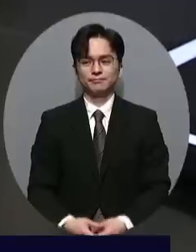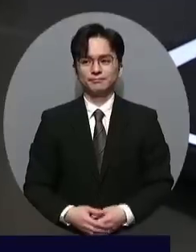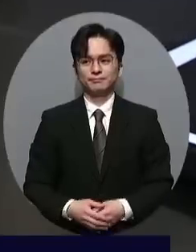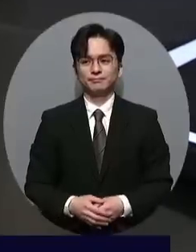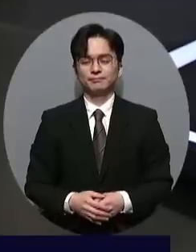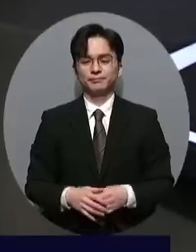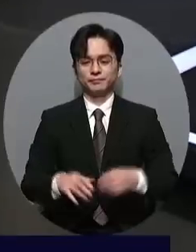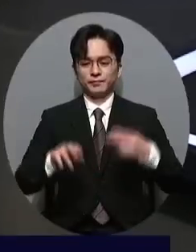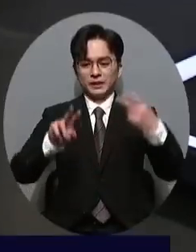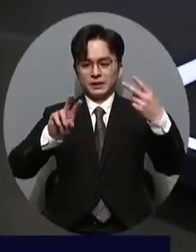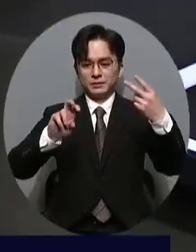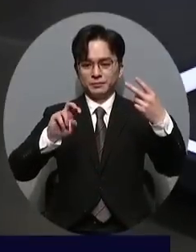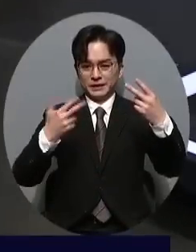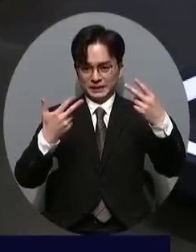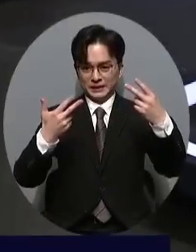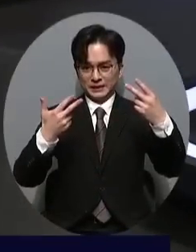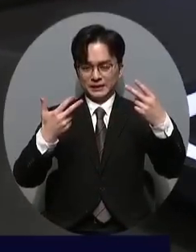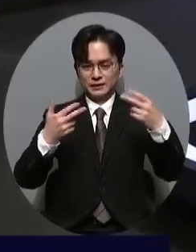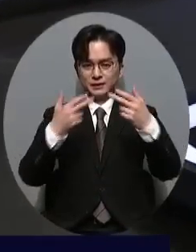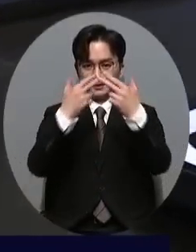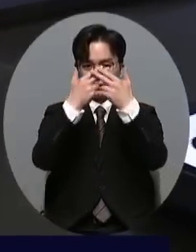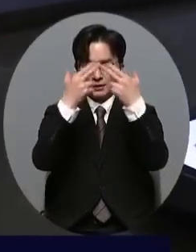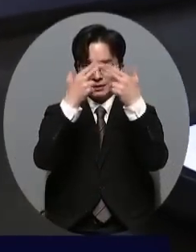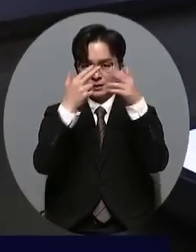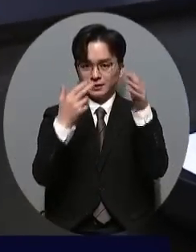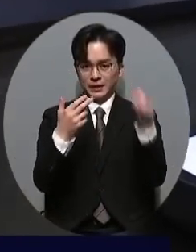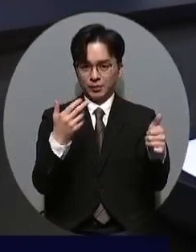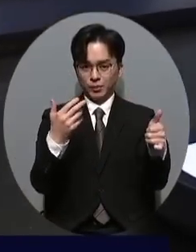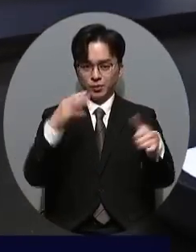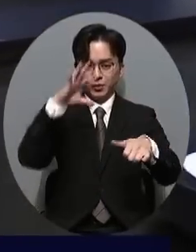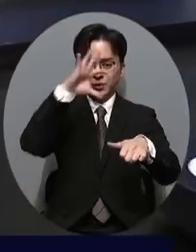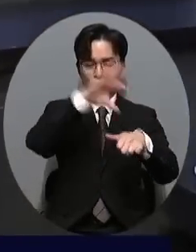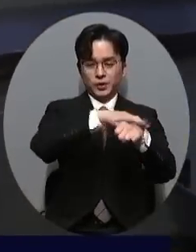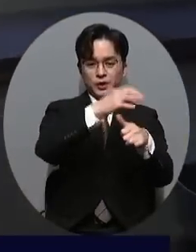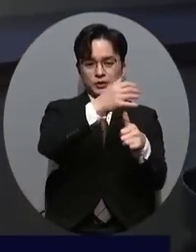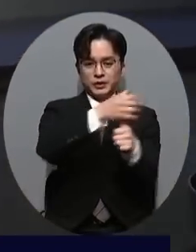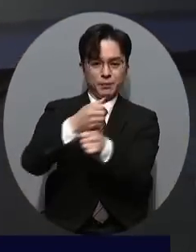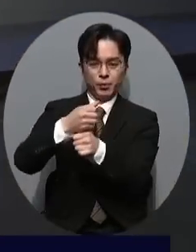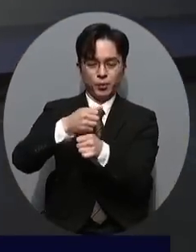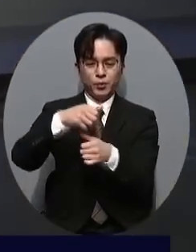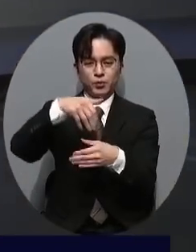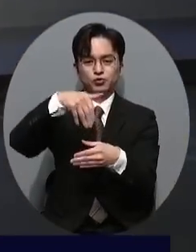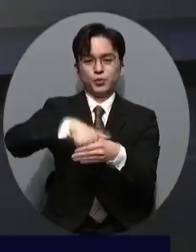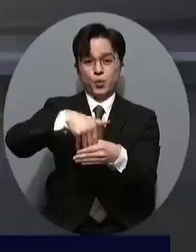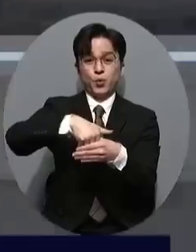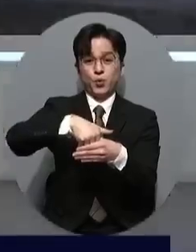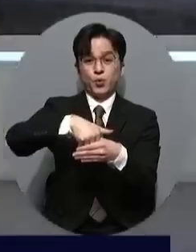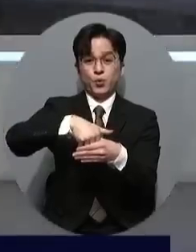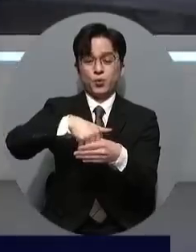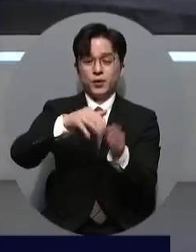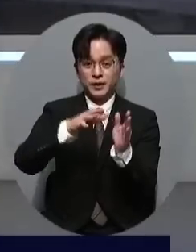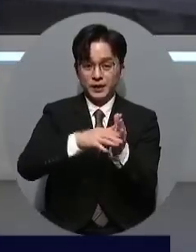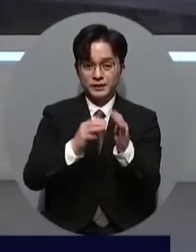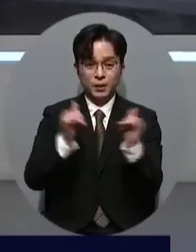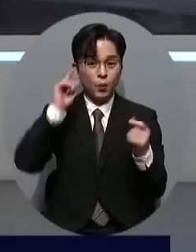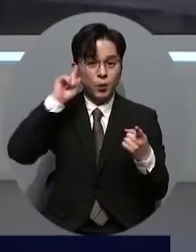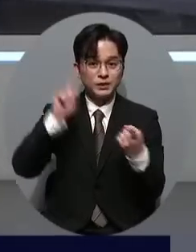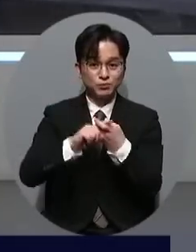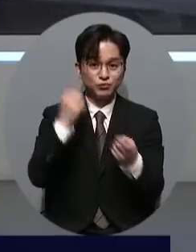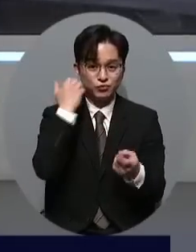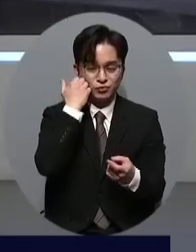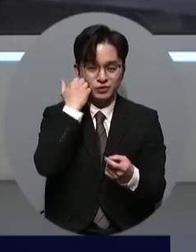오늘 27일 열리는 이재명 대표의 체포 동해안 표결에서 관심이 집중되는 사람 바로 한동훈 법무부